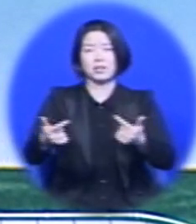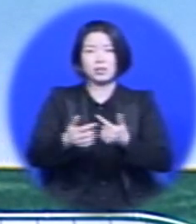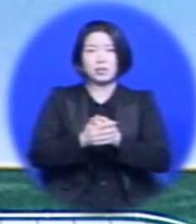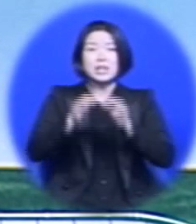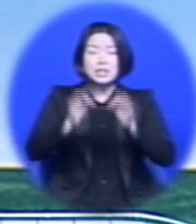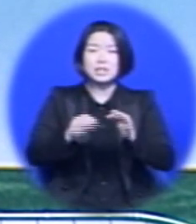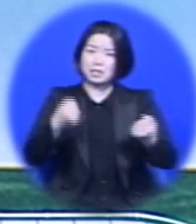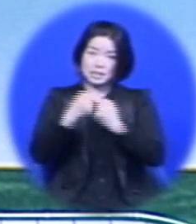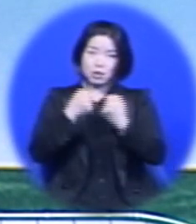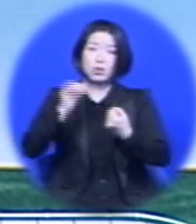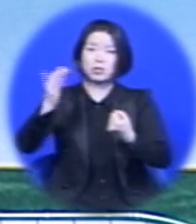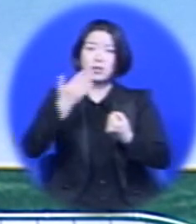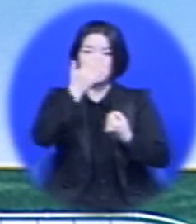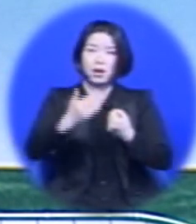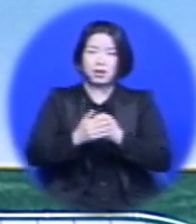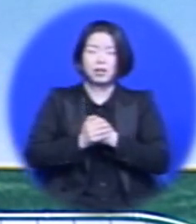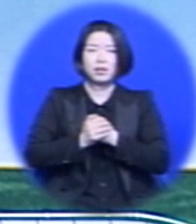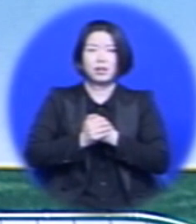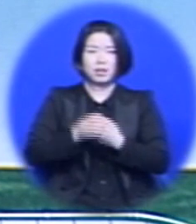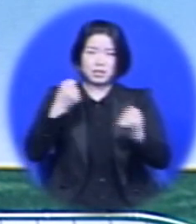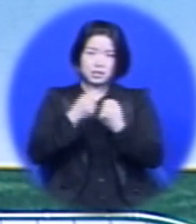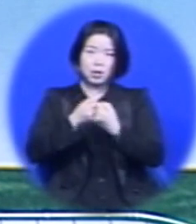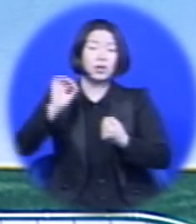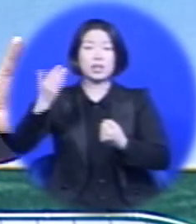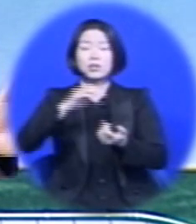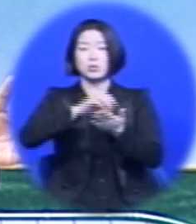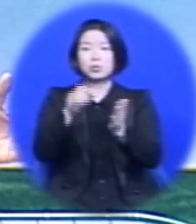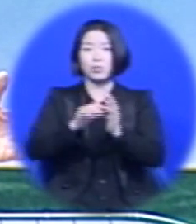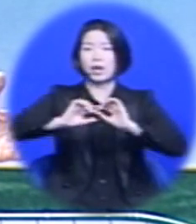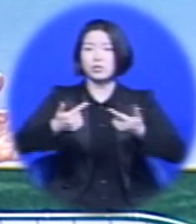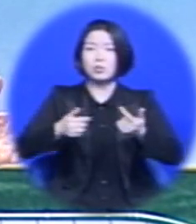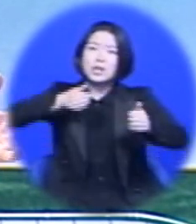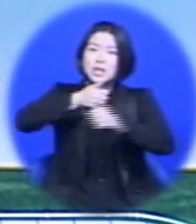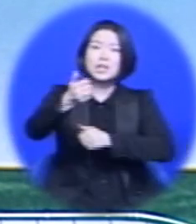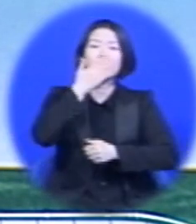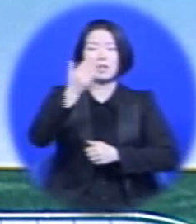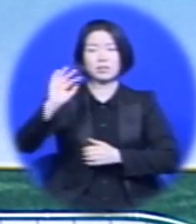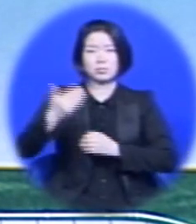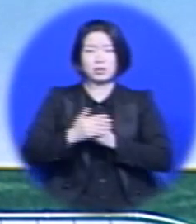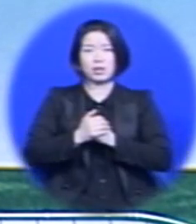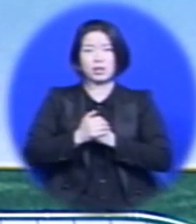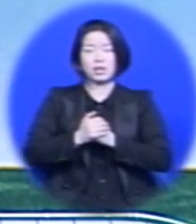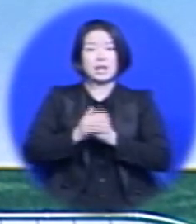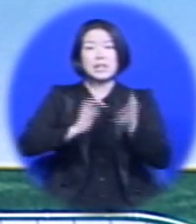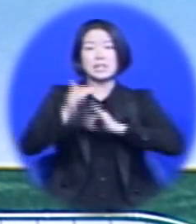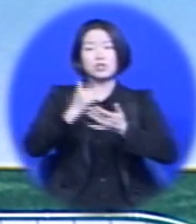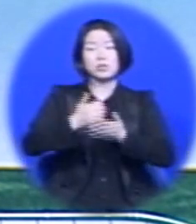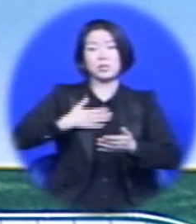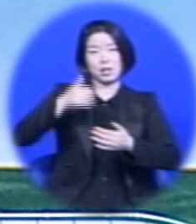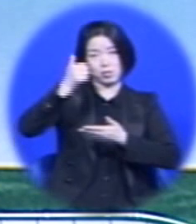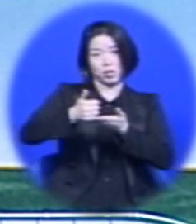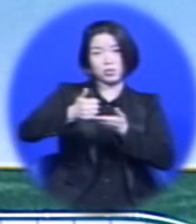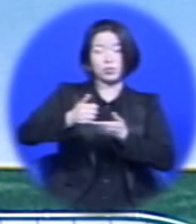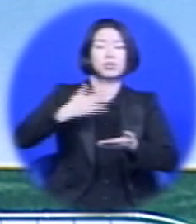이제는 싸우게 된 거예요 싸우게 되는 정도가 아니고 이기게 된 겁니다 예수님이 내 대장이고 예수님이